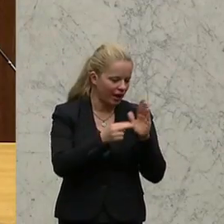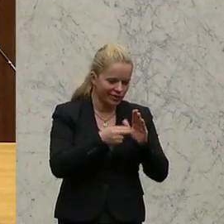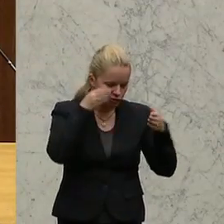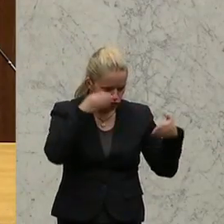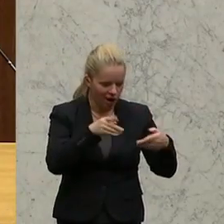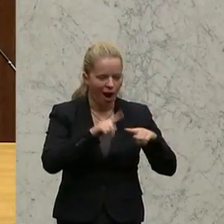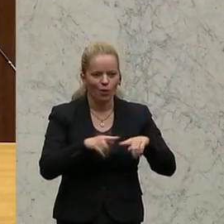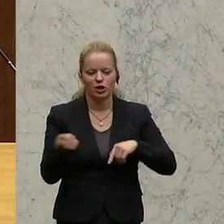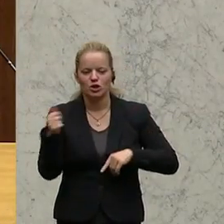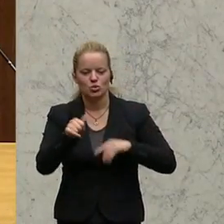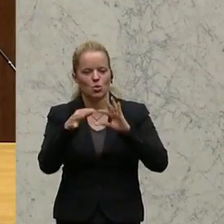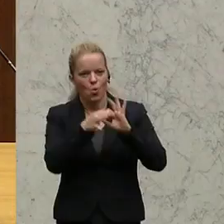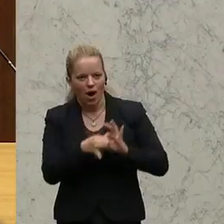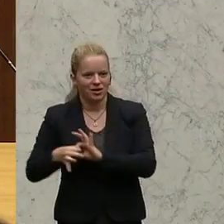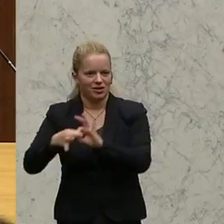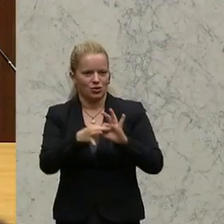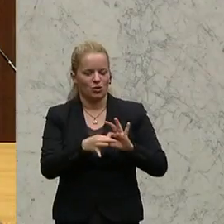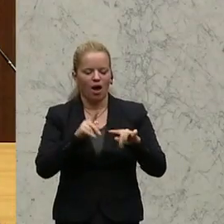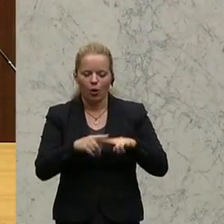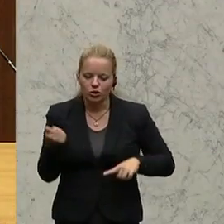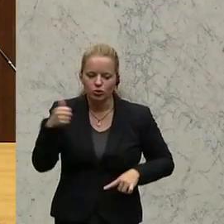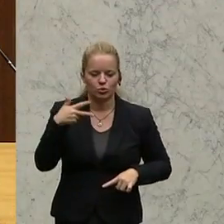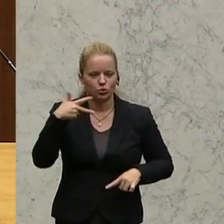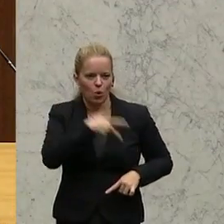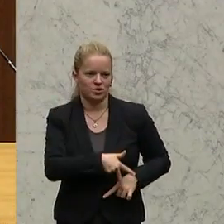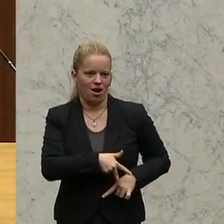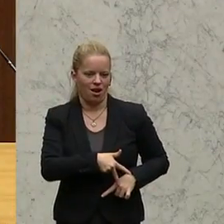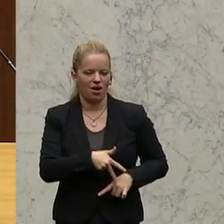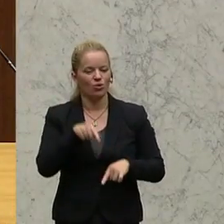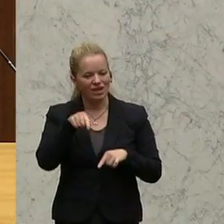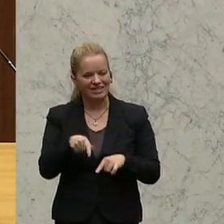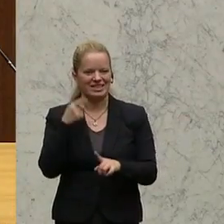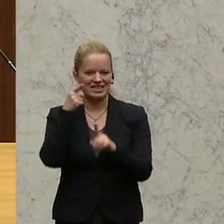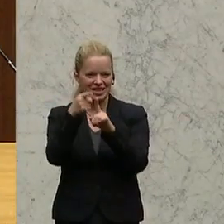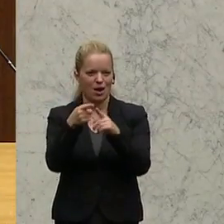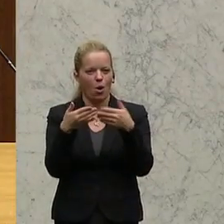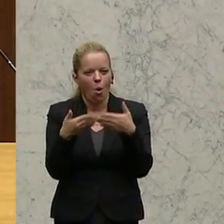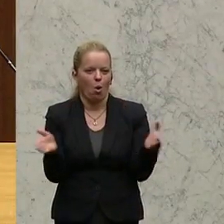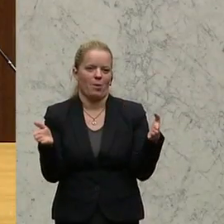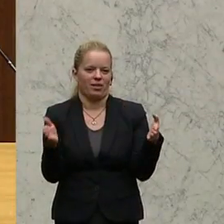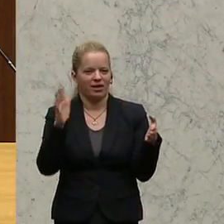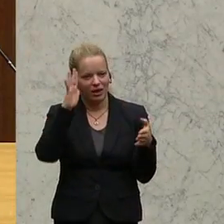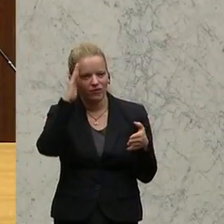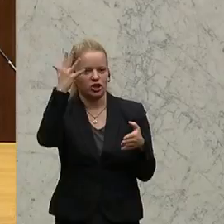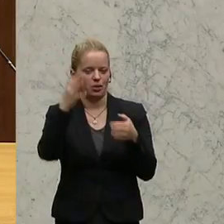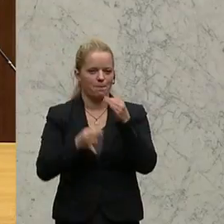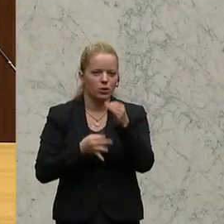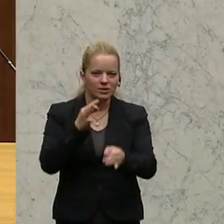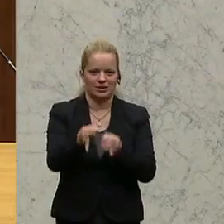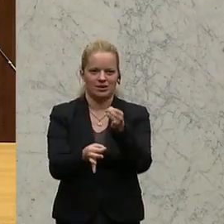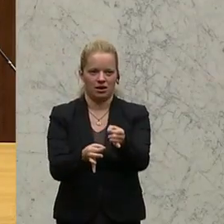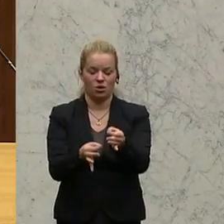Natur. Und das ist auch das Charakteristikum von Open Innovation Prozessen und auch